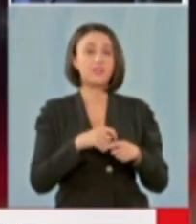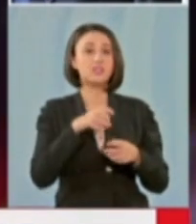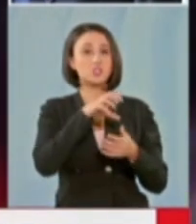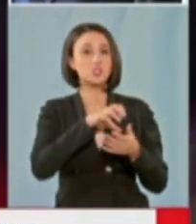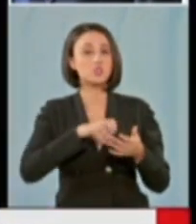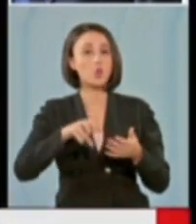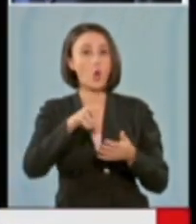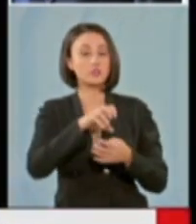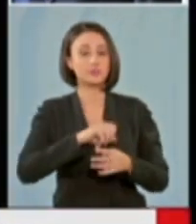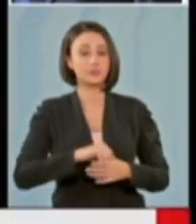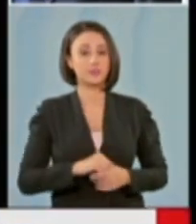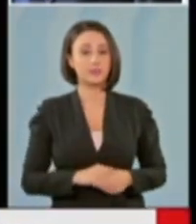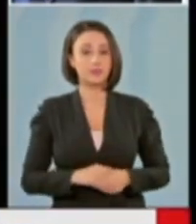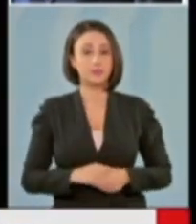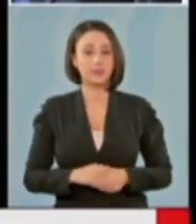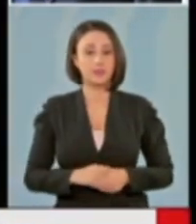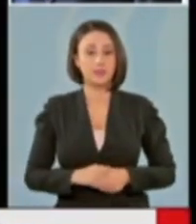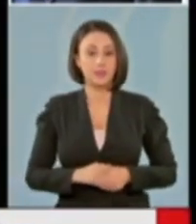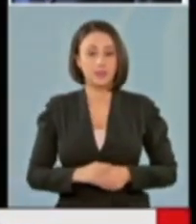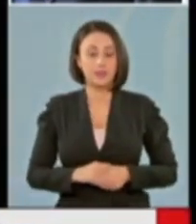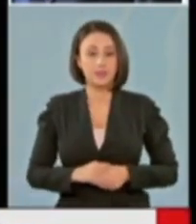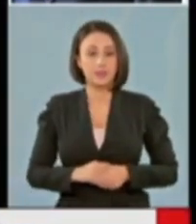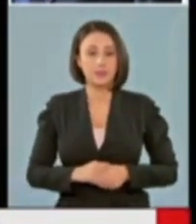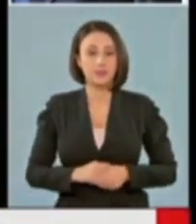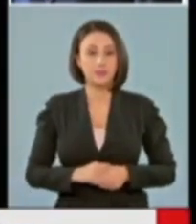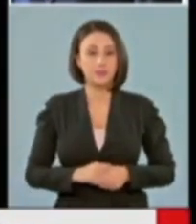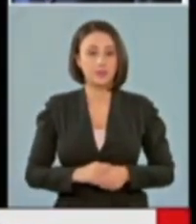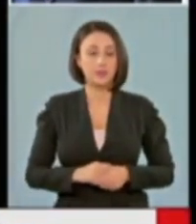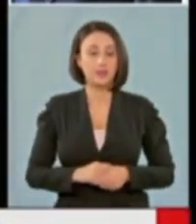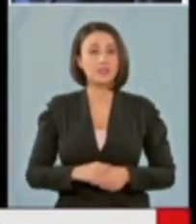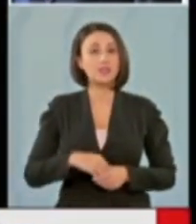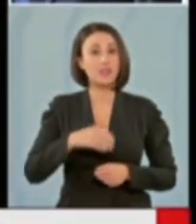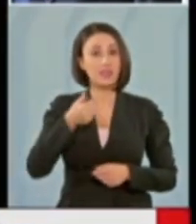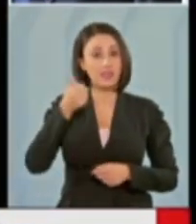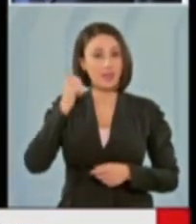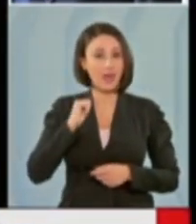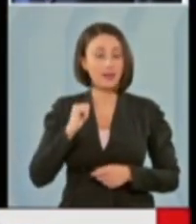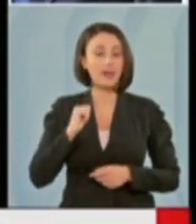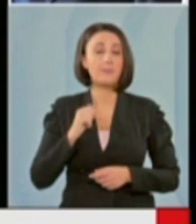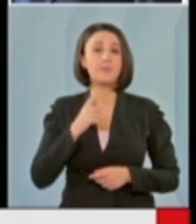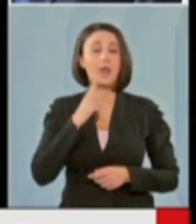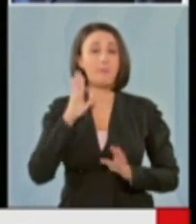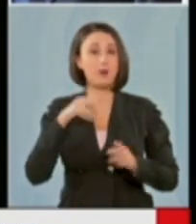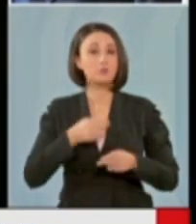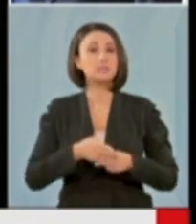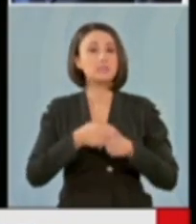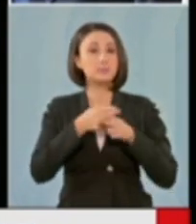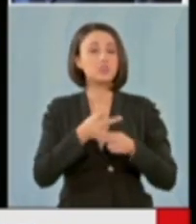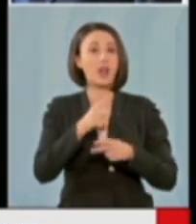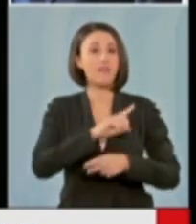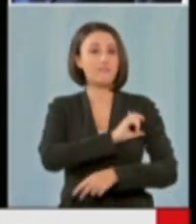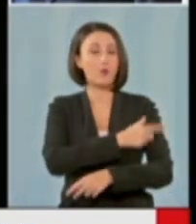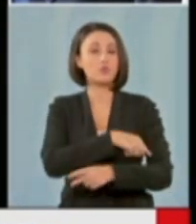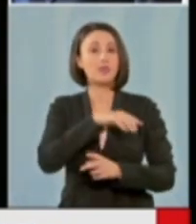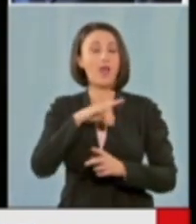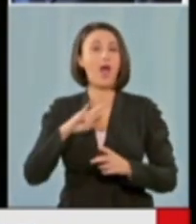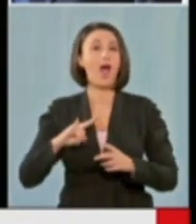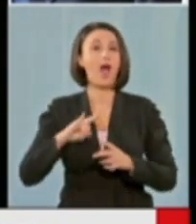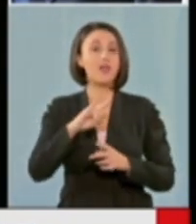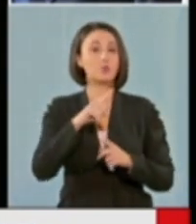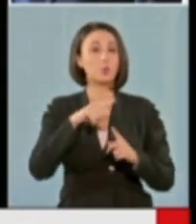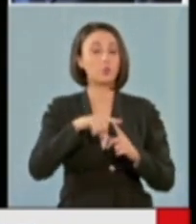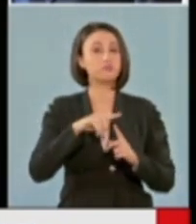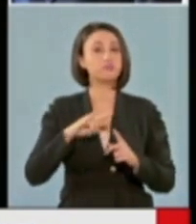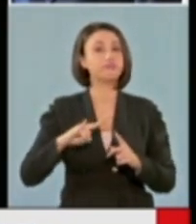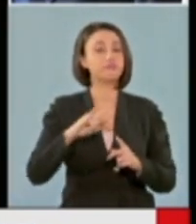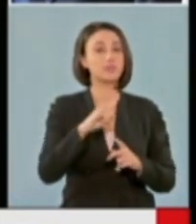zonă. În cursul zilei trecute am avut sprijin din partea forțelor aeriene cu o